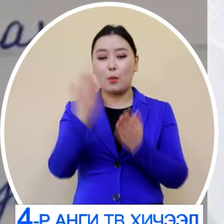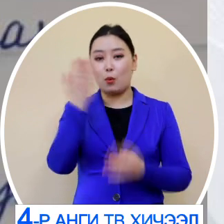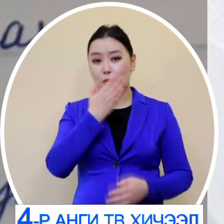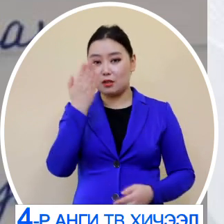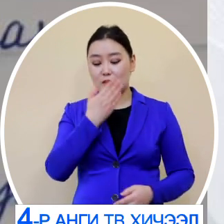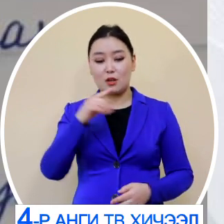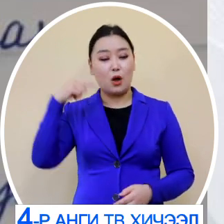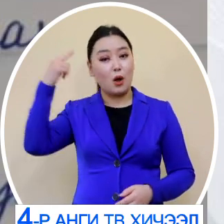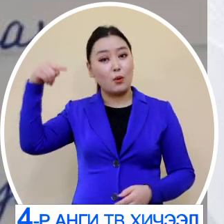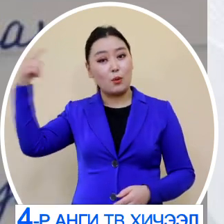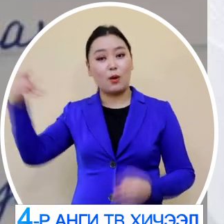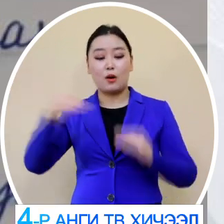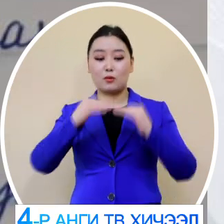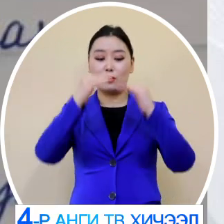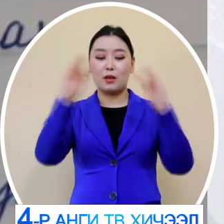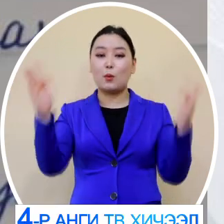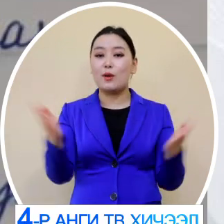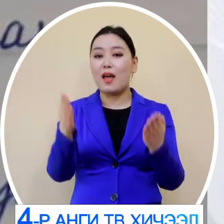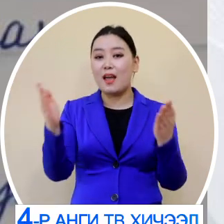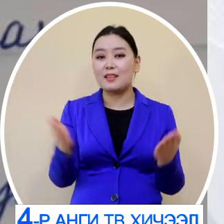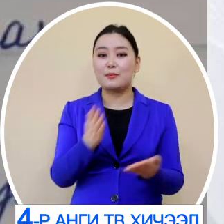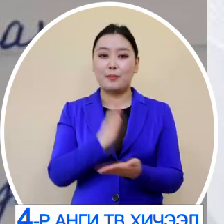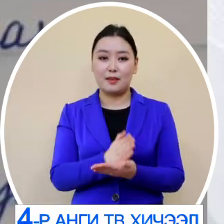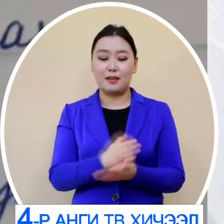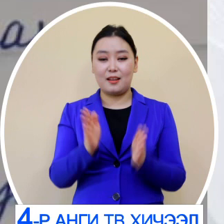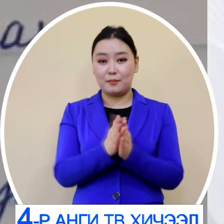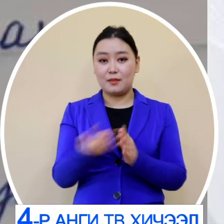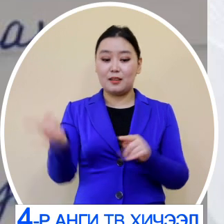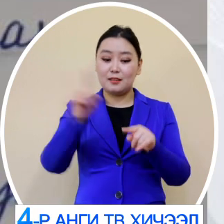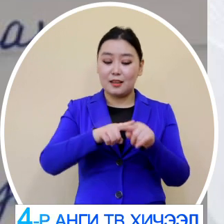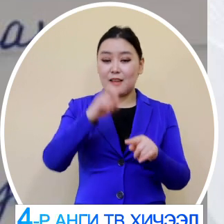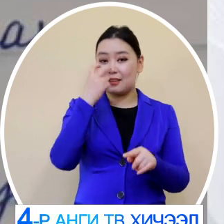хөгжүүлэхийг урайлж байна гэсэн урайлга байна. За хамтдаа дахин ажиглая.